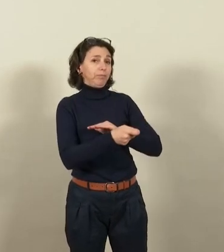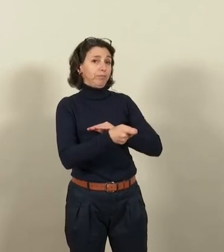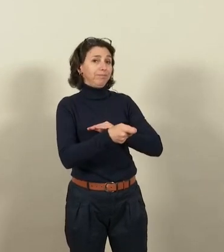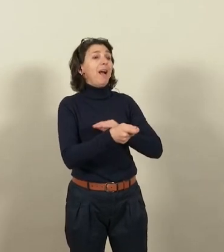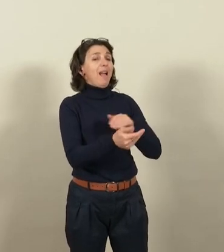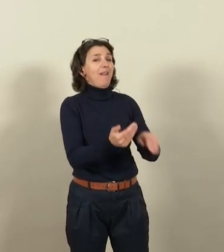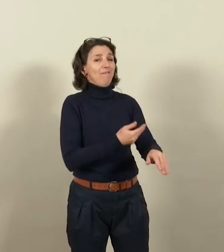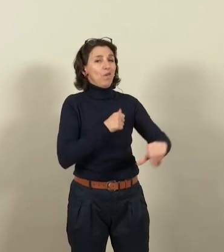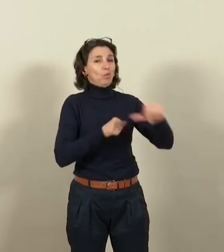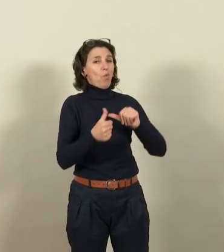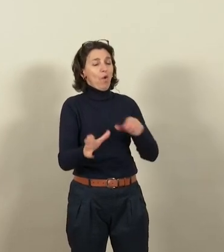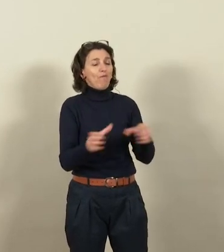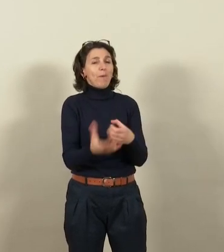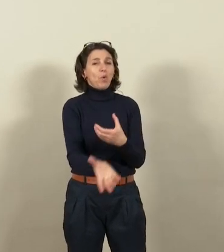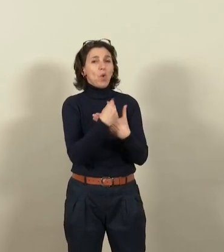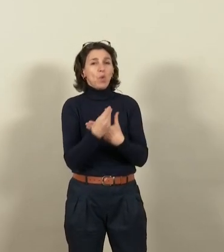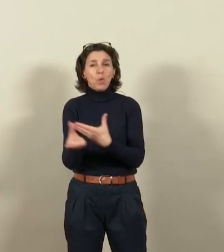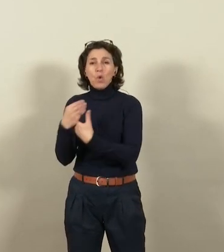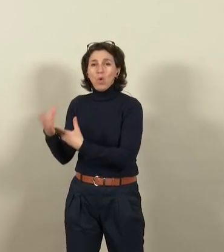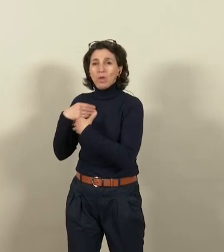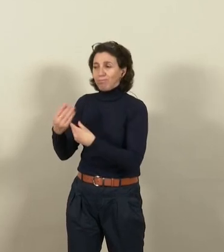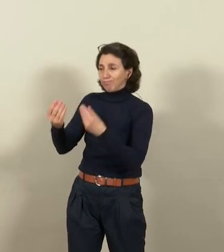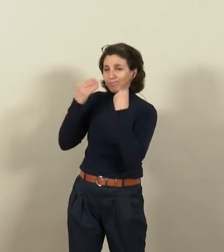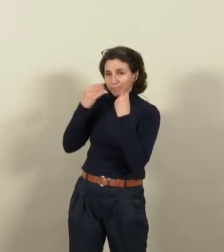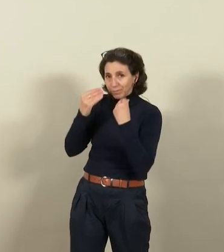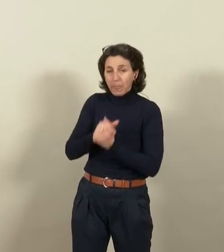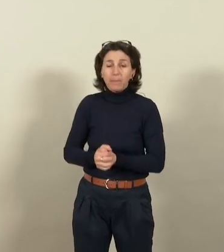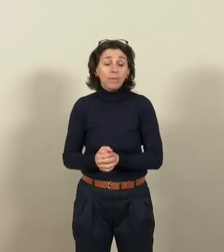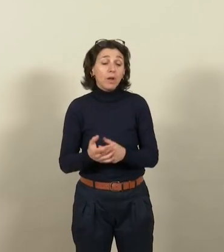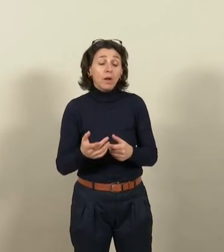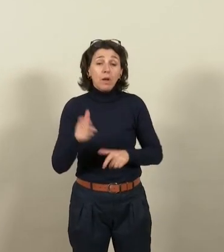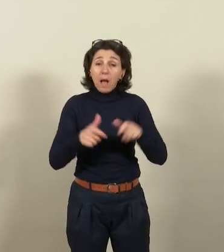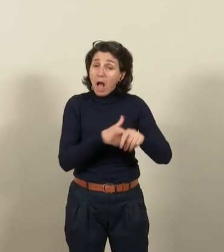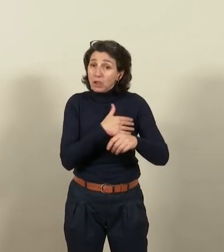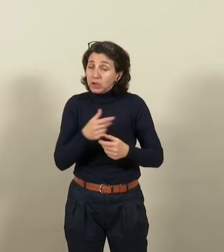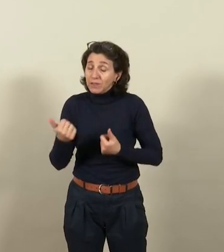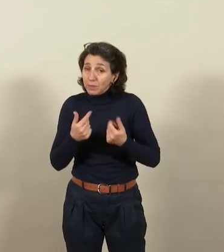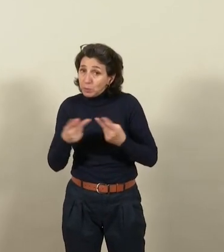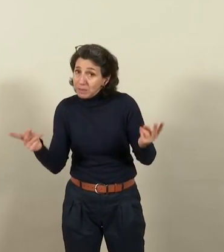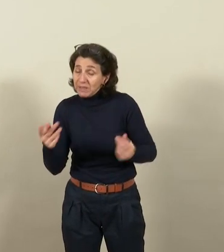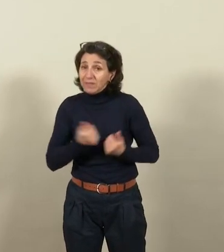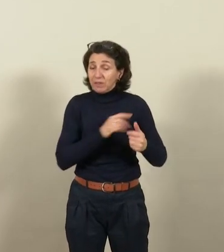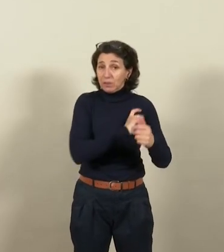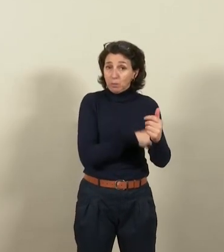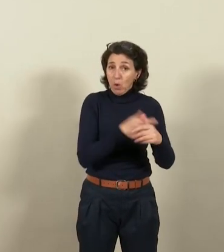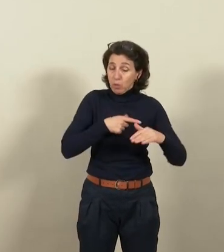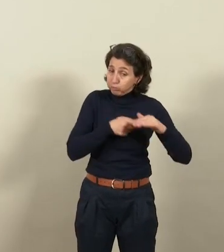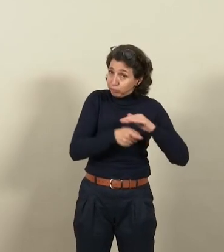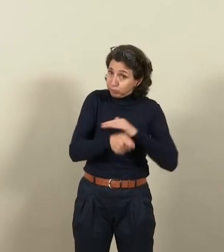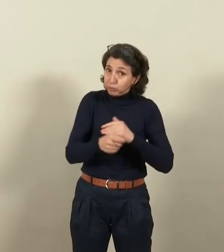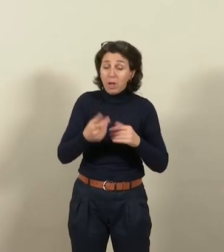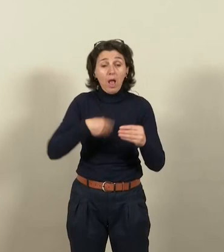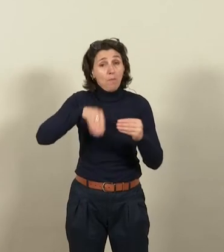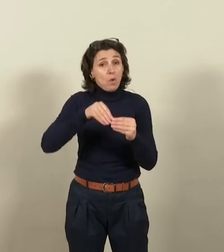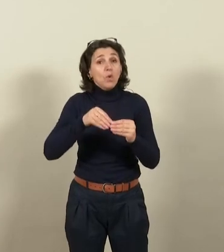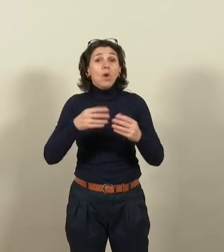formations nous allons aussi former nos agentes et les agents du service public et du service des sports de plus une campagne de communication va être